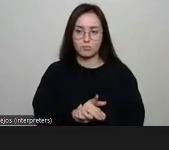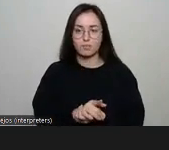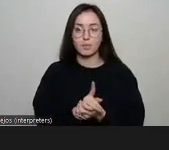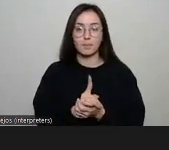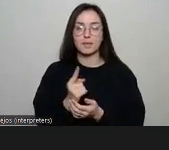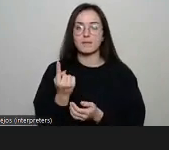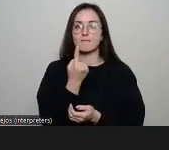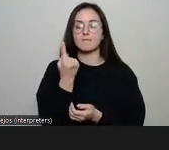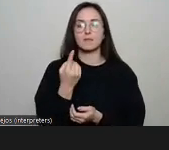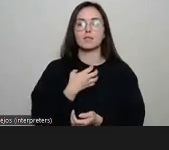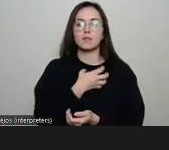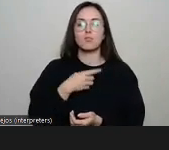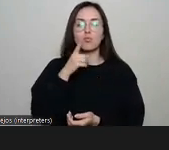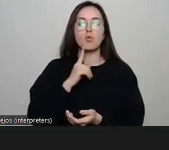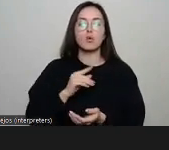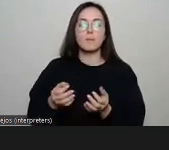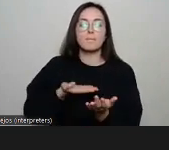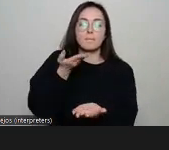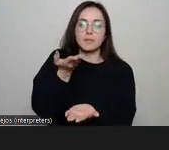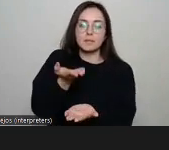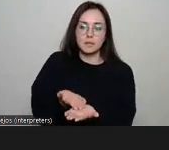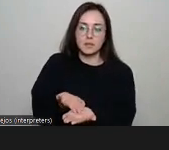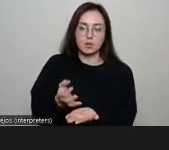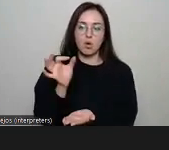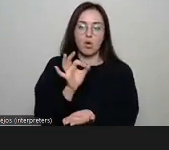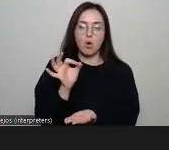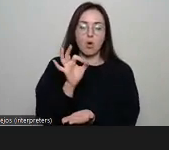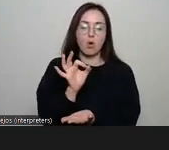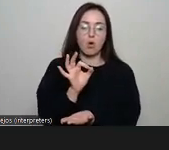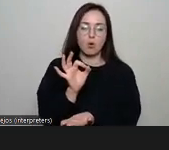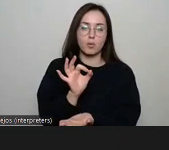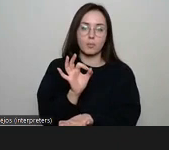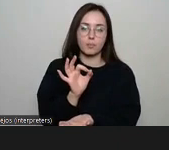vienas dalykas, apie kurį norėtųsi pasakyti, tai yra sąlyčio taškai tarp